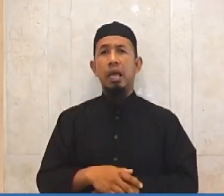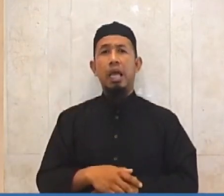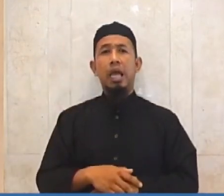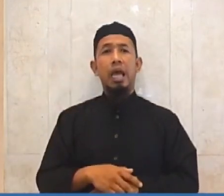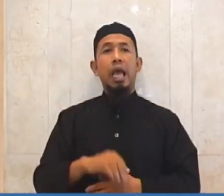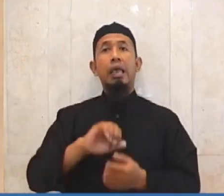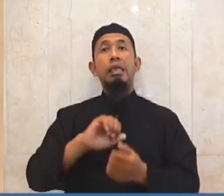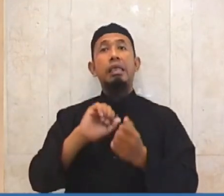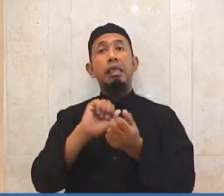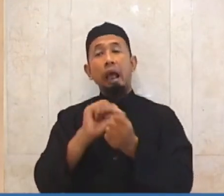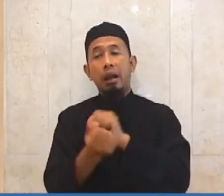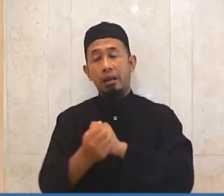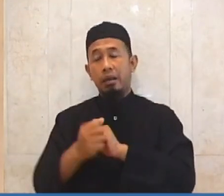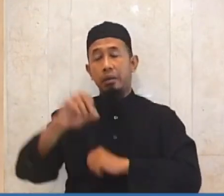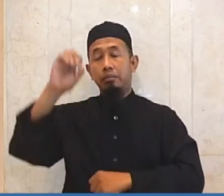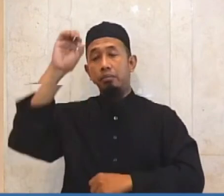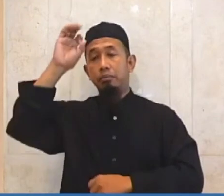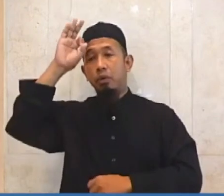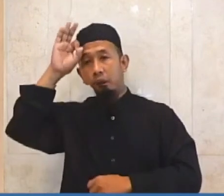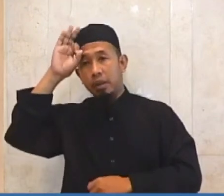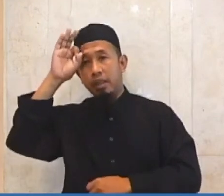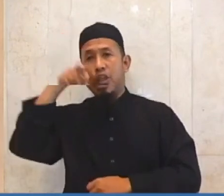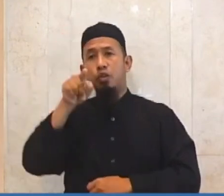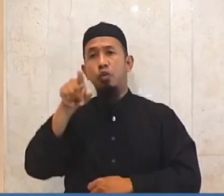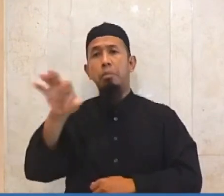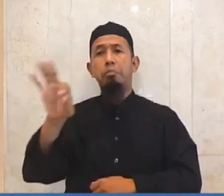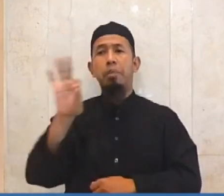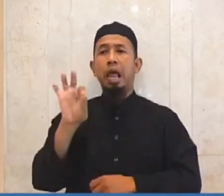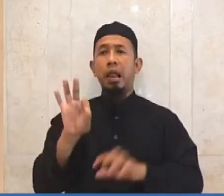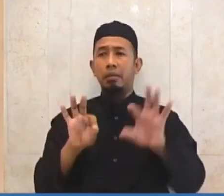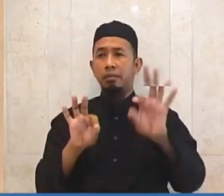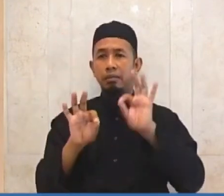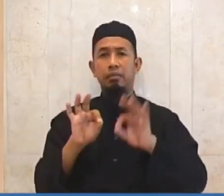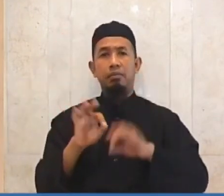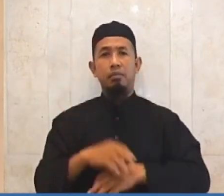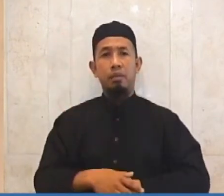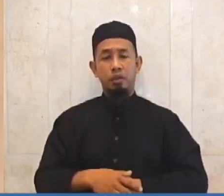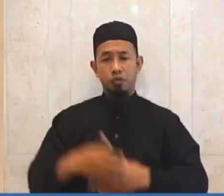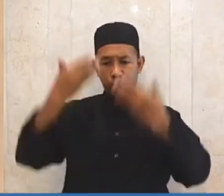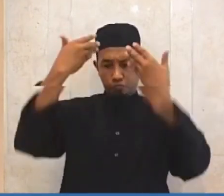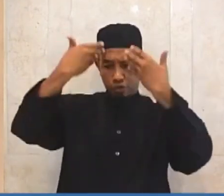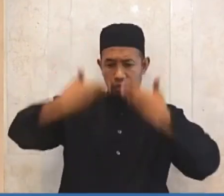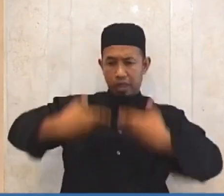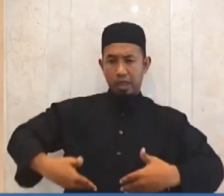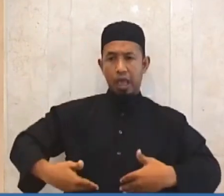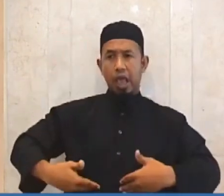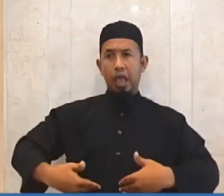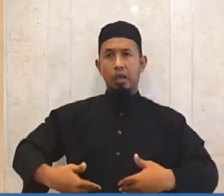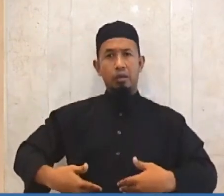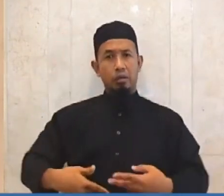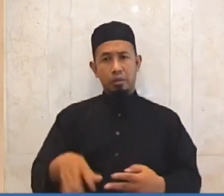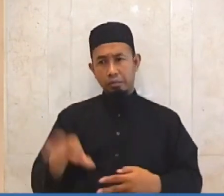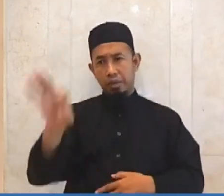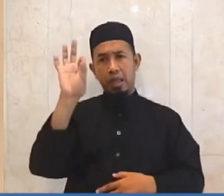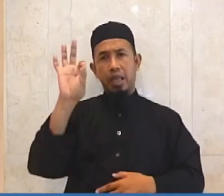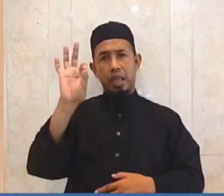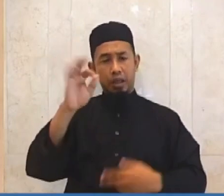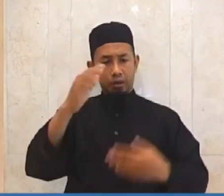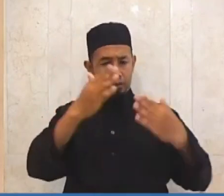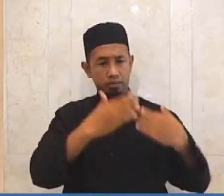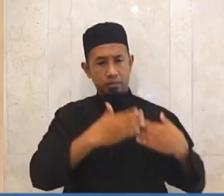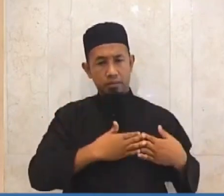Kepolisian Republik Indonesia adalah pilihan pilihan dari segi fisik pilihan dari segi rohani